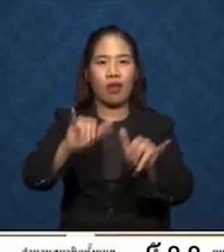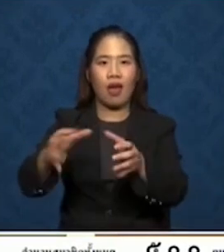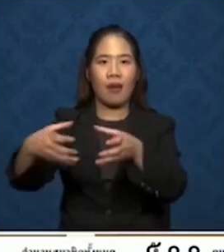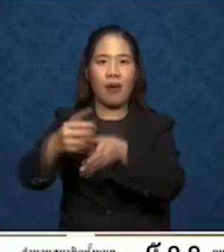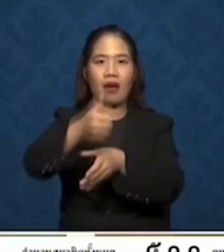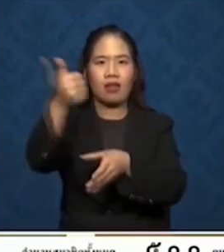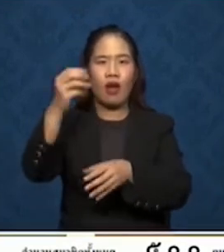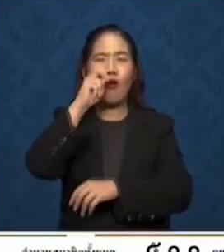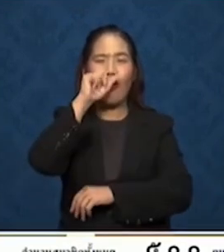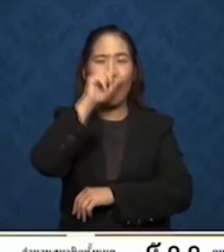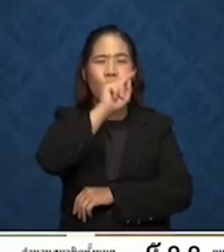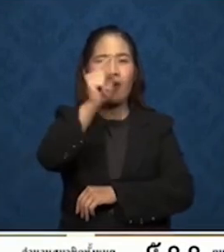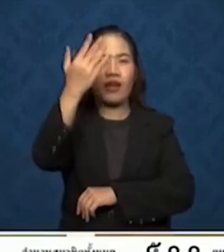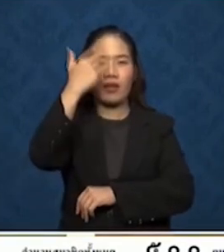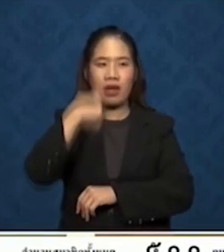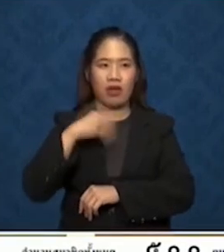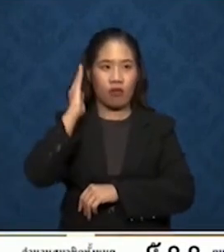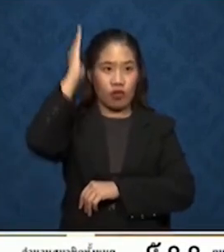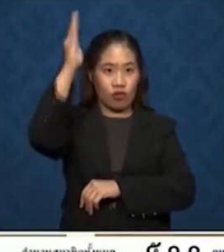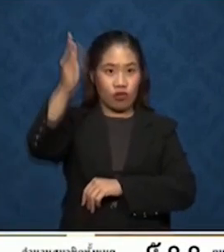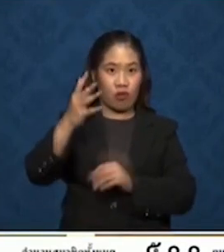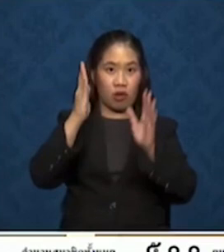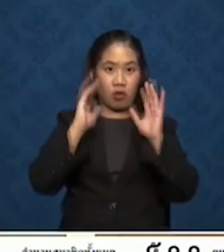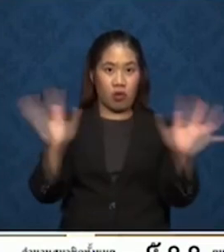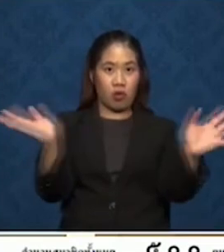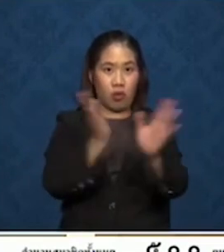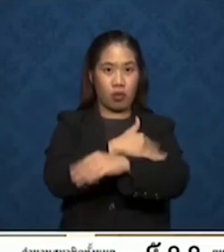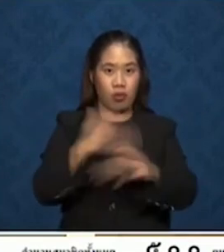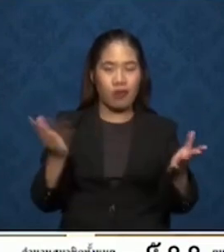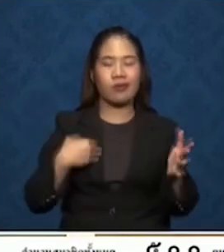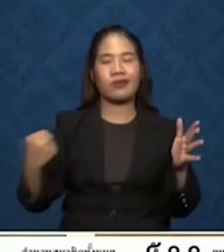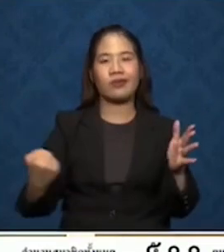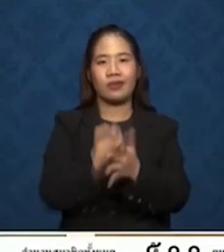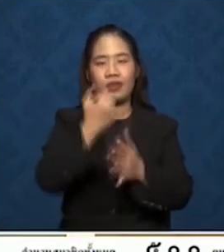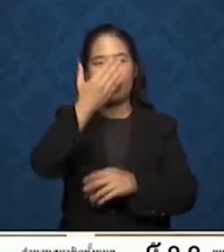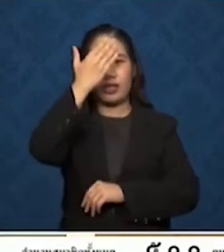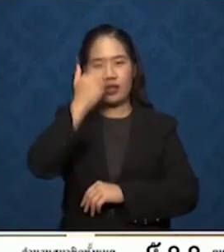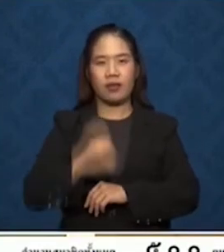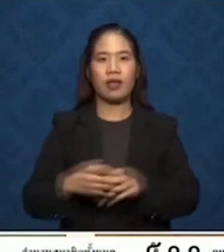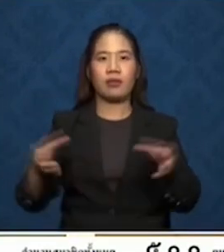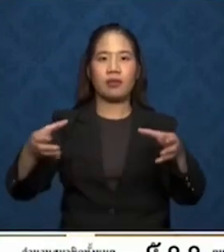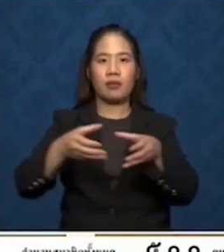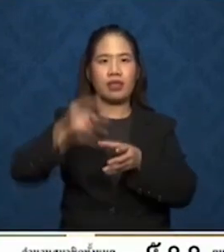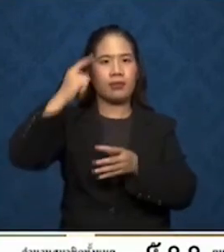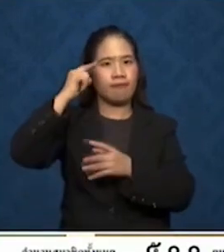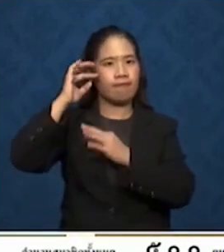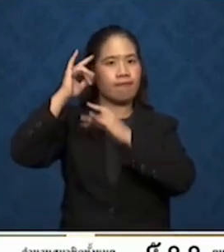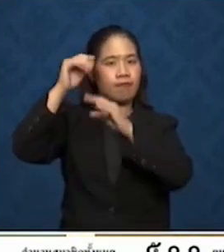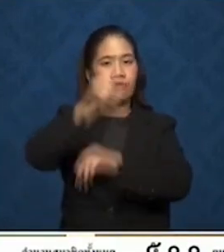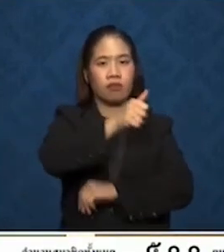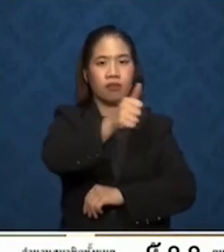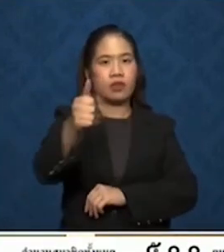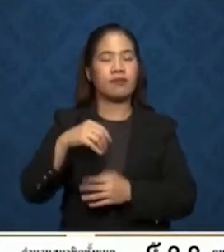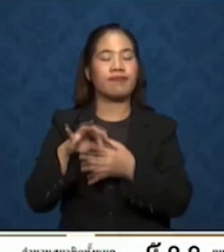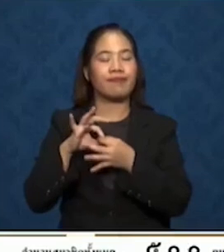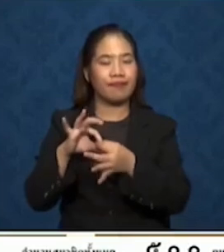นะครับไม่งั้นเดี๋ยววันหลังก็จะไม่เหลืออะไรพื้นที่ในสภาเลยนะครับน่าเสียดายเป็นพรรคที่มีอุดมการมาโดยตลอดก็เป็นห่วงอ่ะนะ